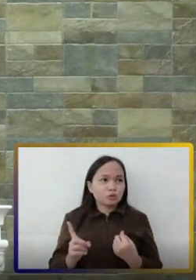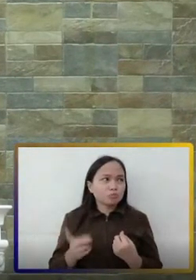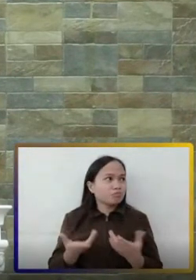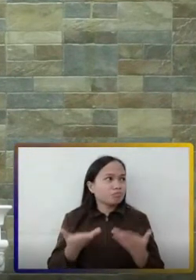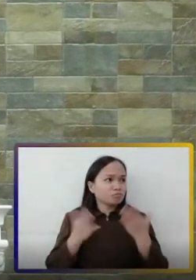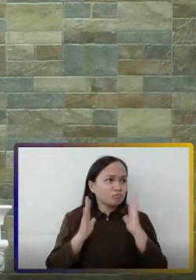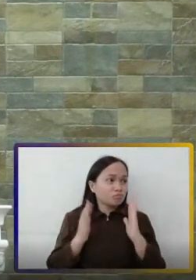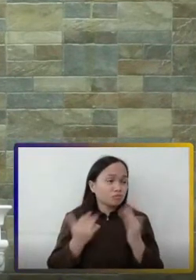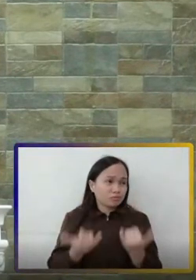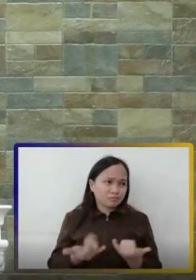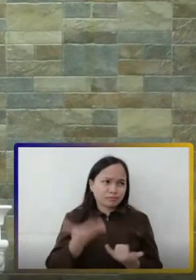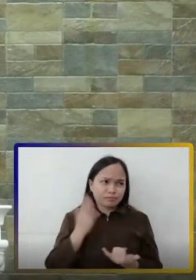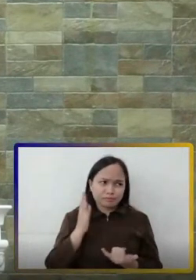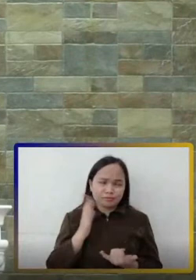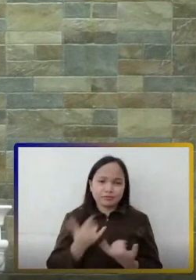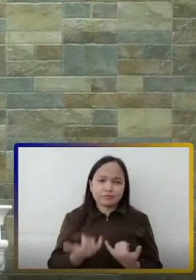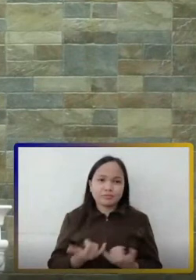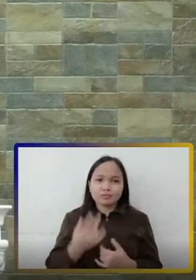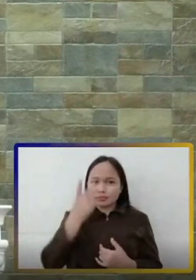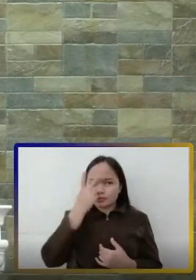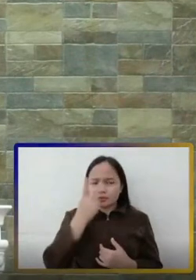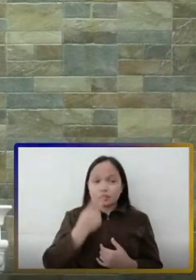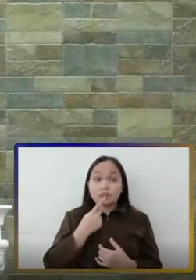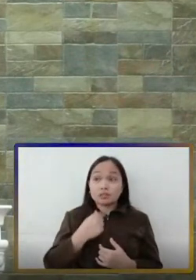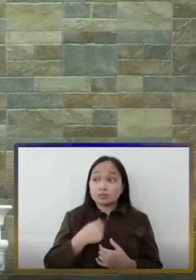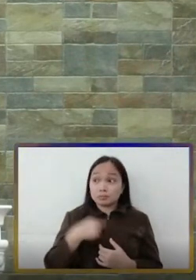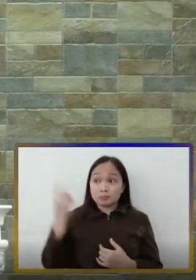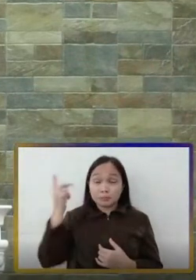Let me ask you a question, parents. I'm also a parent.